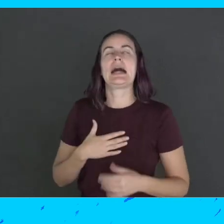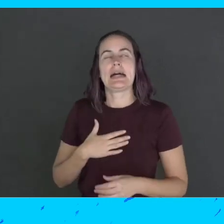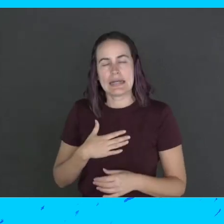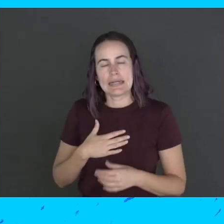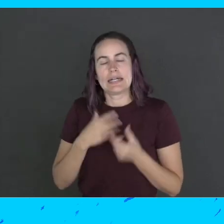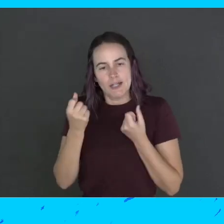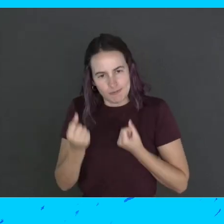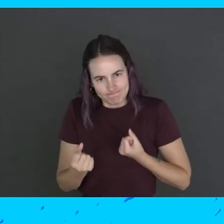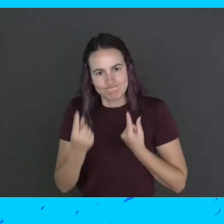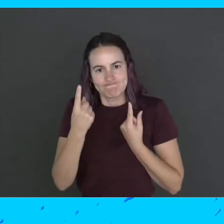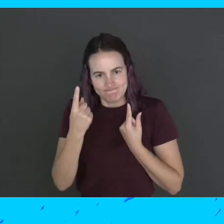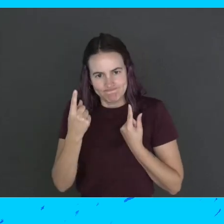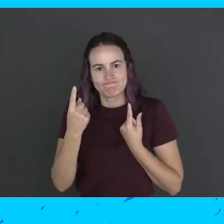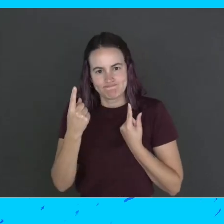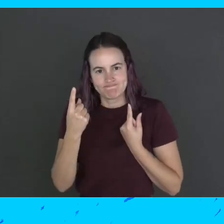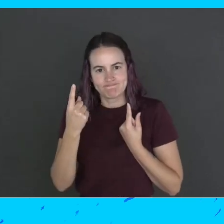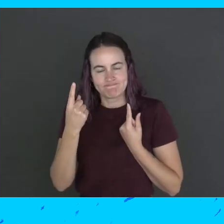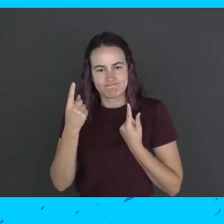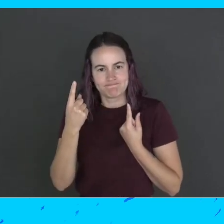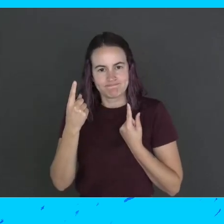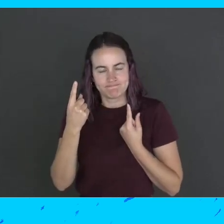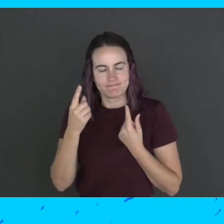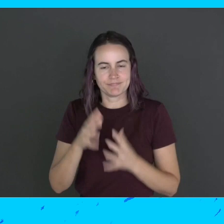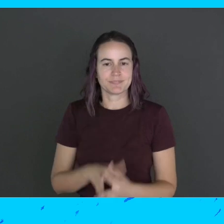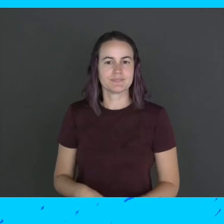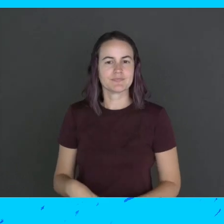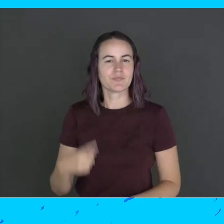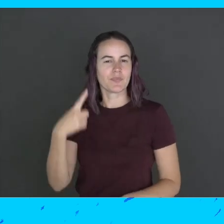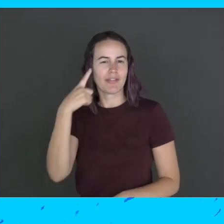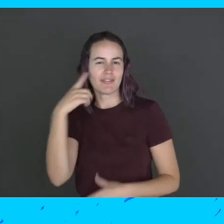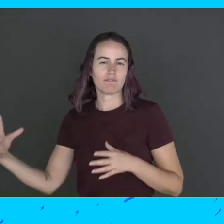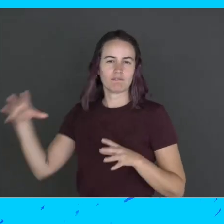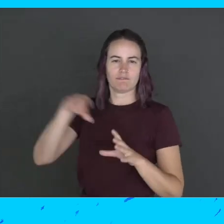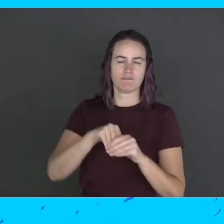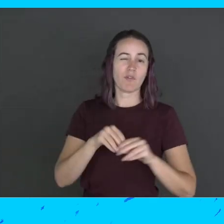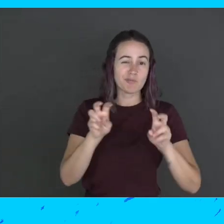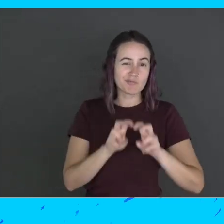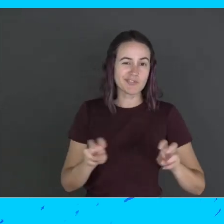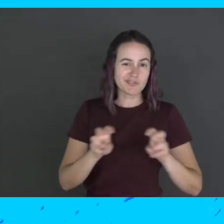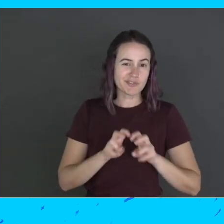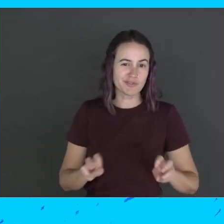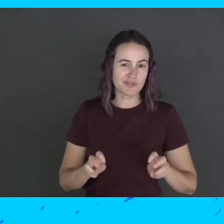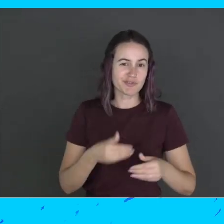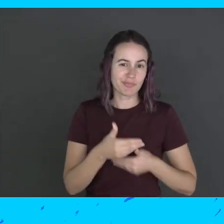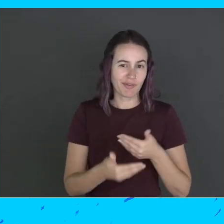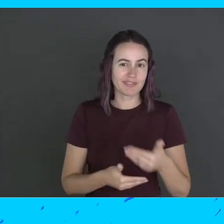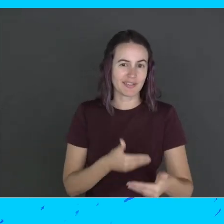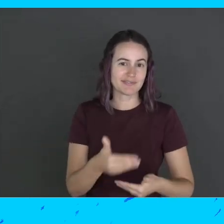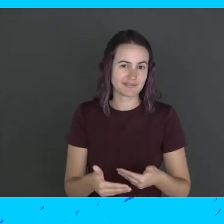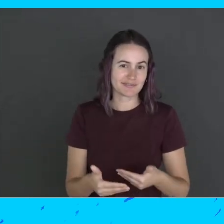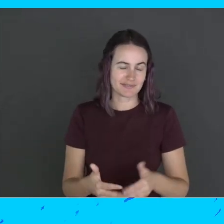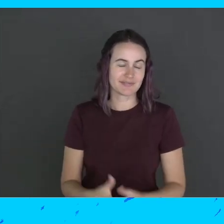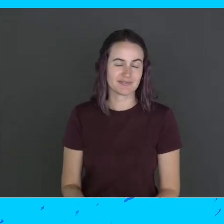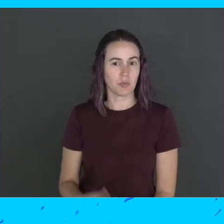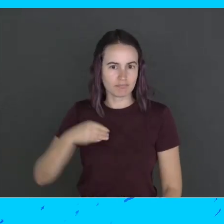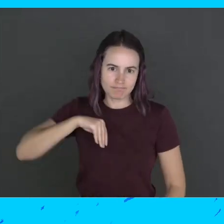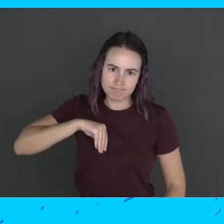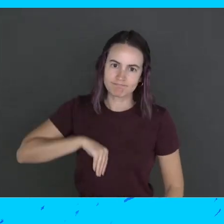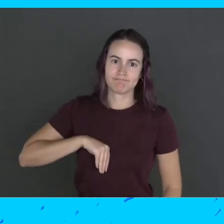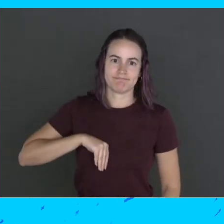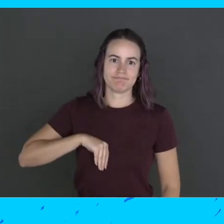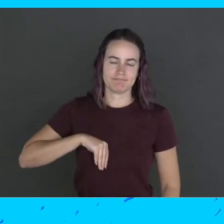leur réalité, donc ils devraient participer du procès de recherche parce qu'ils peuvent bien